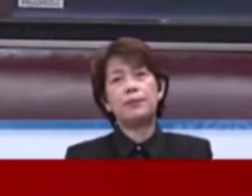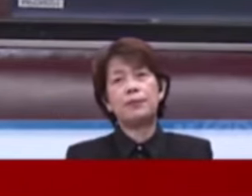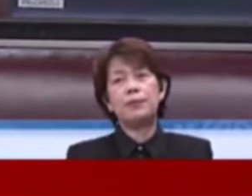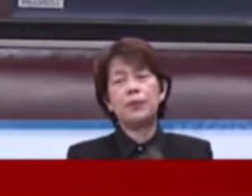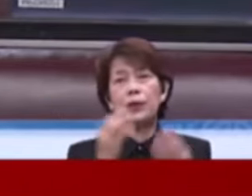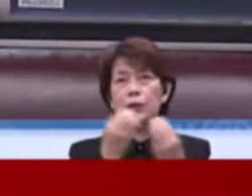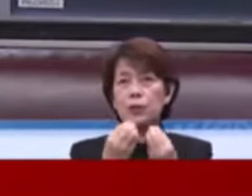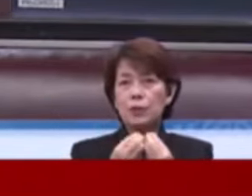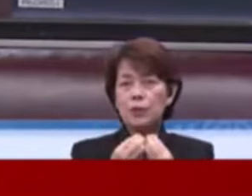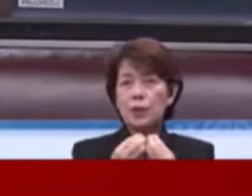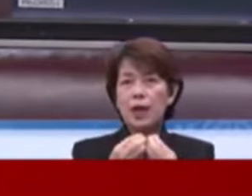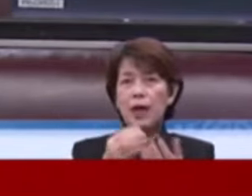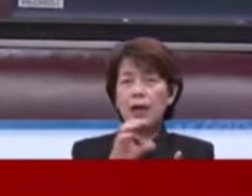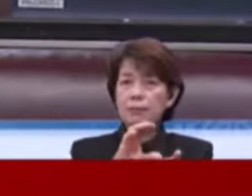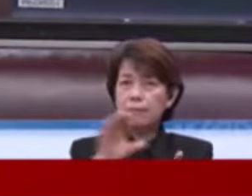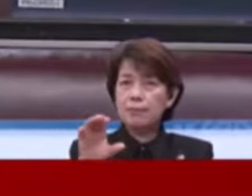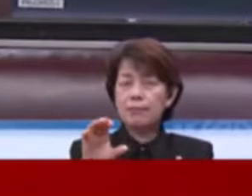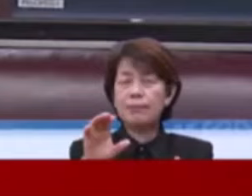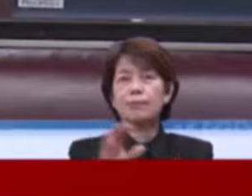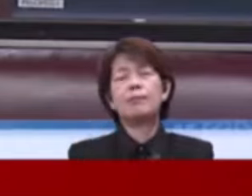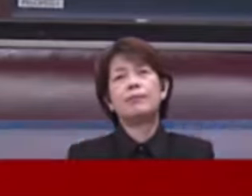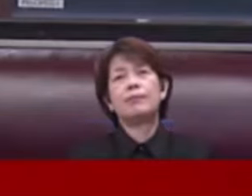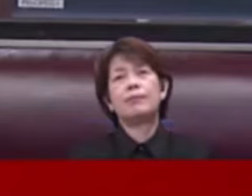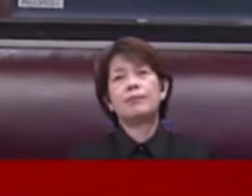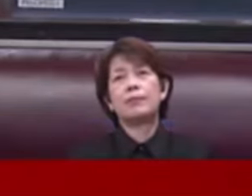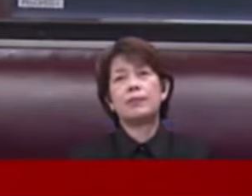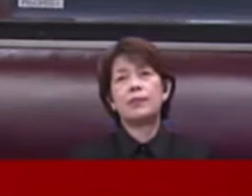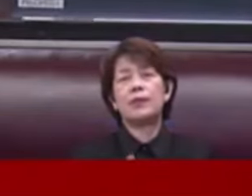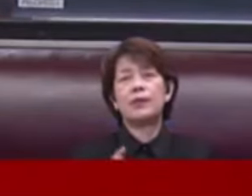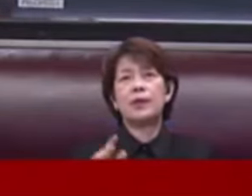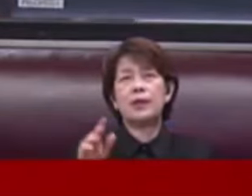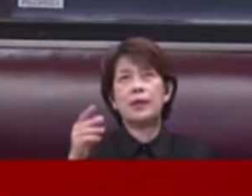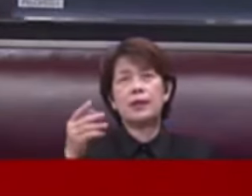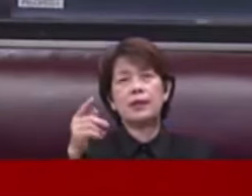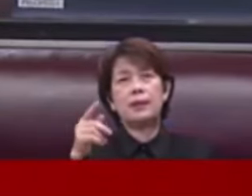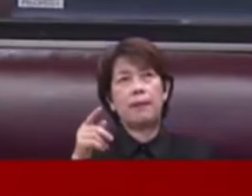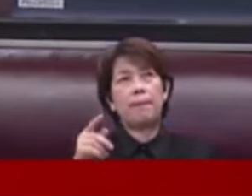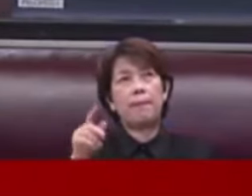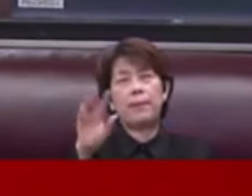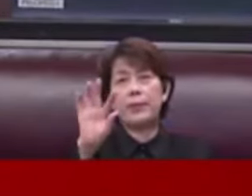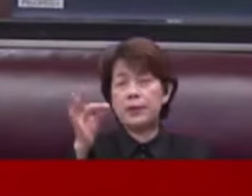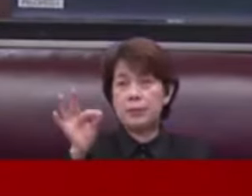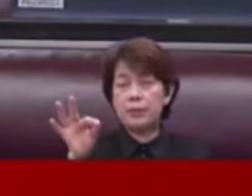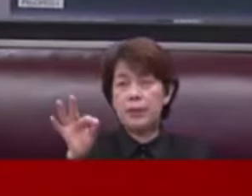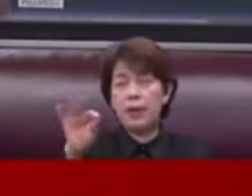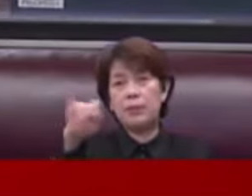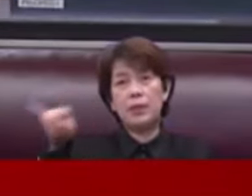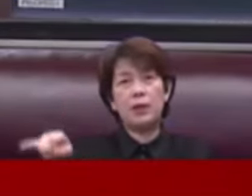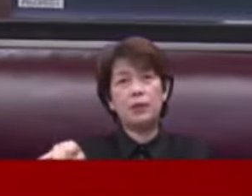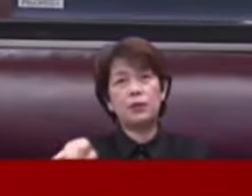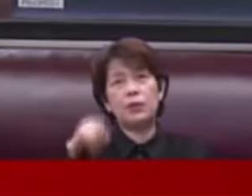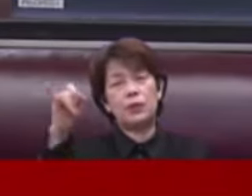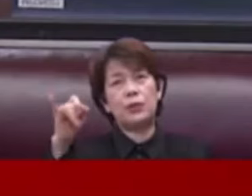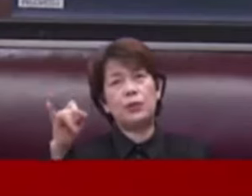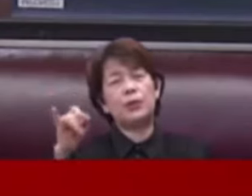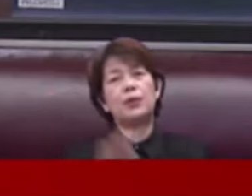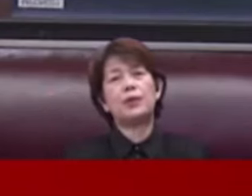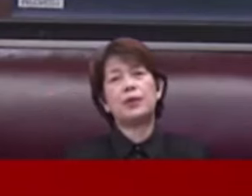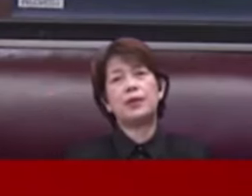அவையாவும் மறுமதிப்பீடு செய்யப்படும் என துணை அமைச்சர் கூறினார். அவற்றை மீச்சுறச் செய்வதற்கான சாத்தியங்களை மலேசிய கூட்டுறவு